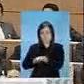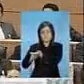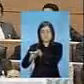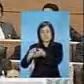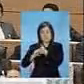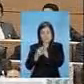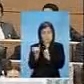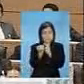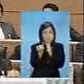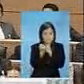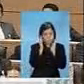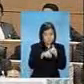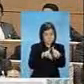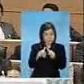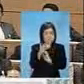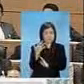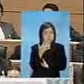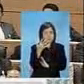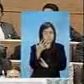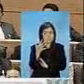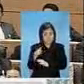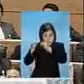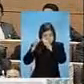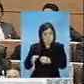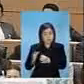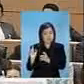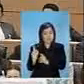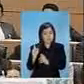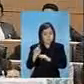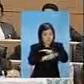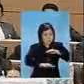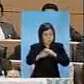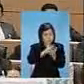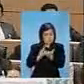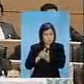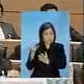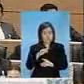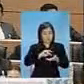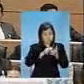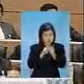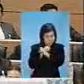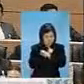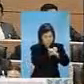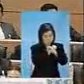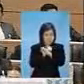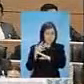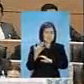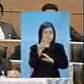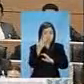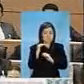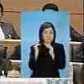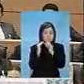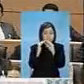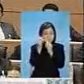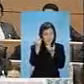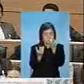กล่าวหานี่ไม่ใช่ประชาชนเลยครับเราไม่ต้องปกป้องคุ้มครองสิทธิในการเข้าถึงกระบวนการยุติธรรมของเข